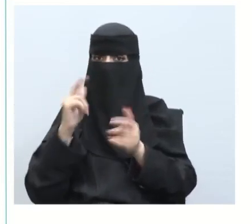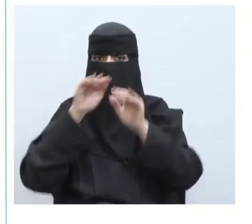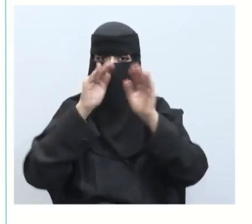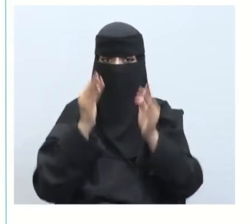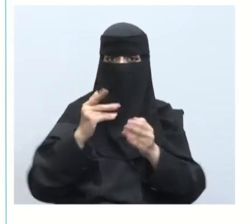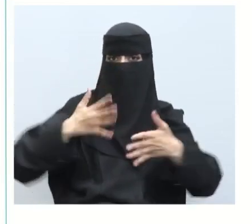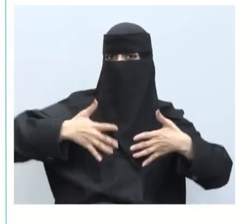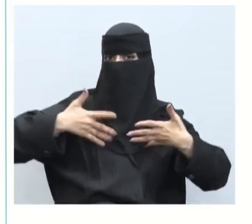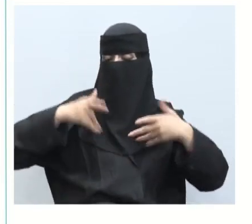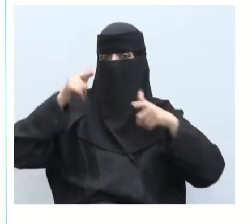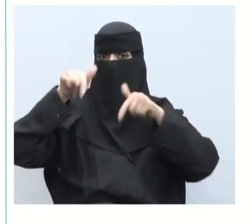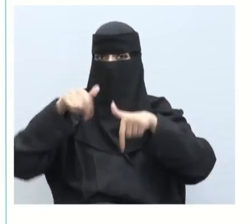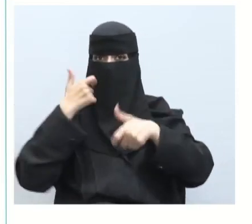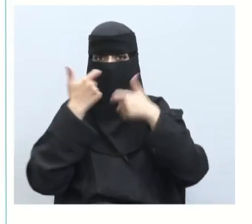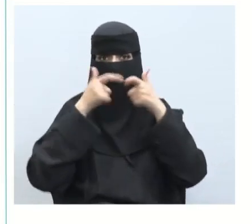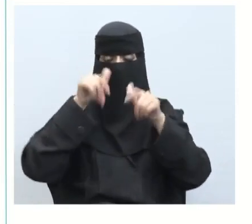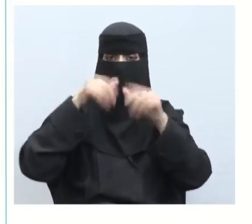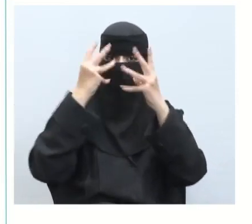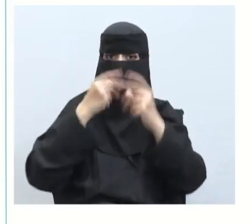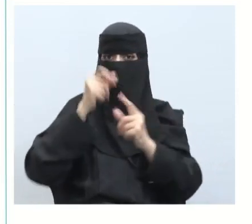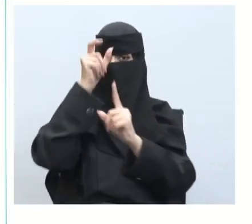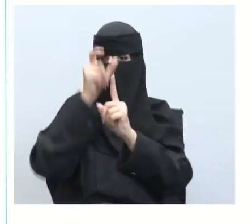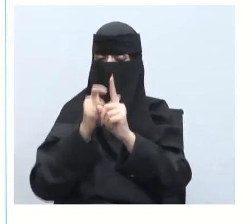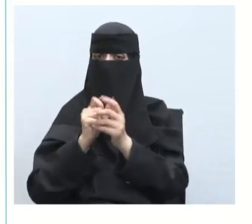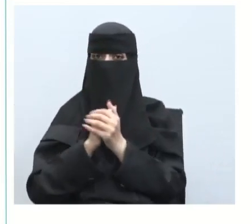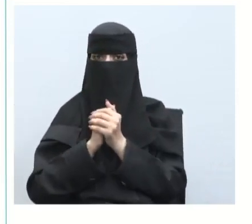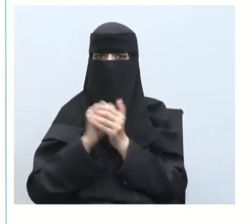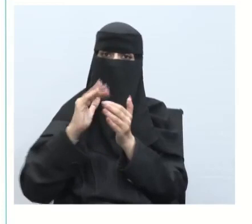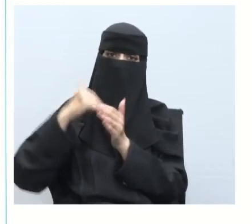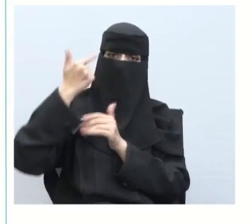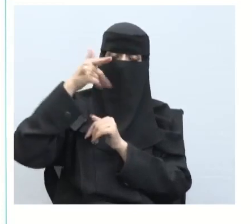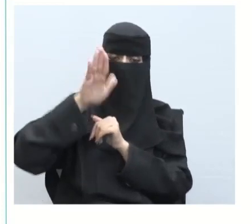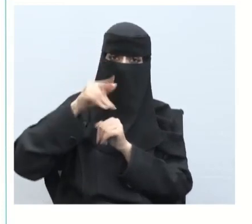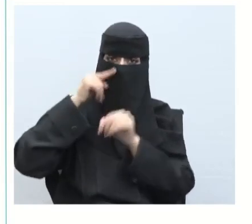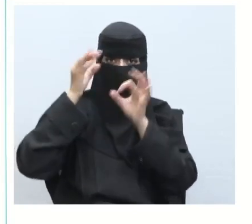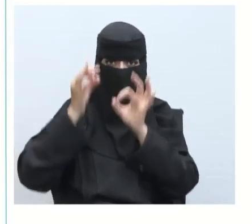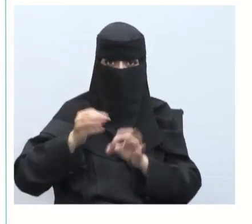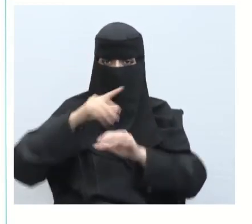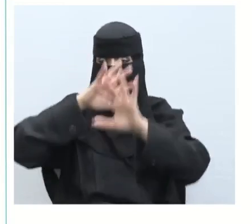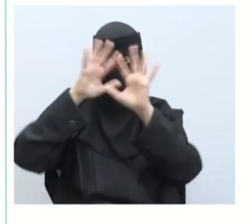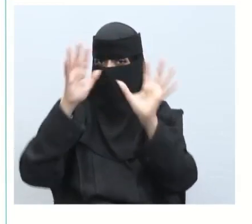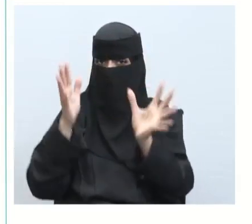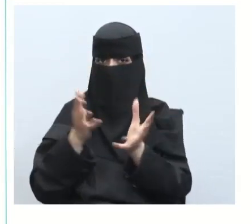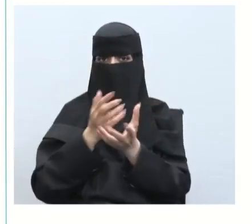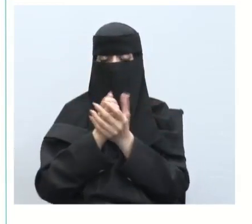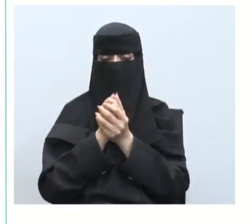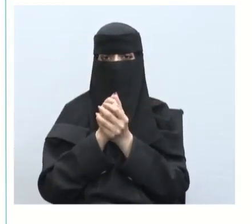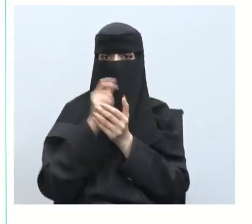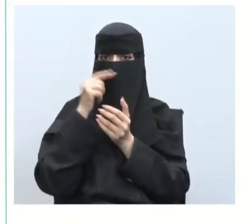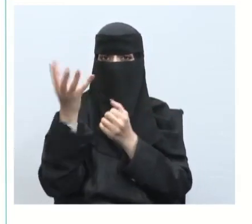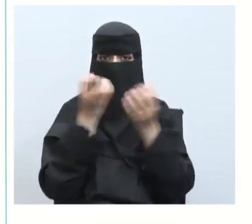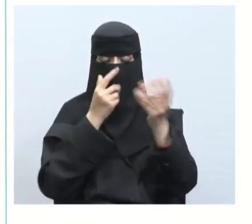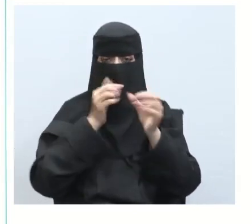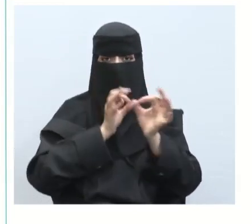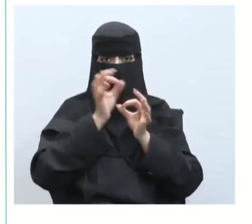رفاهيه والرعايه المناسبه للطلاب وبالتالي لابد ان يتاكد من جميع الموارد